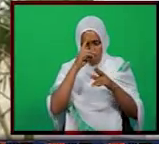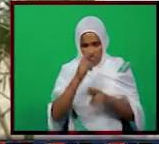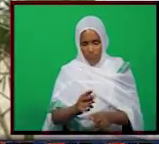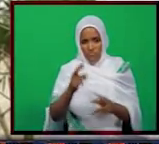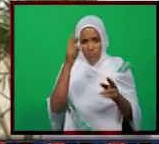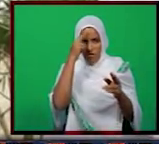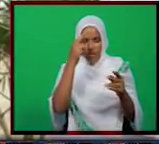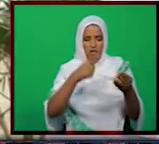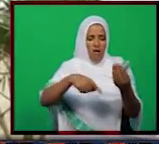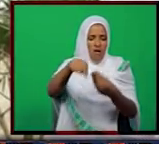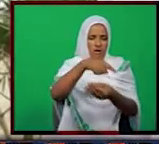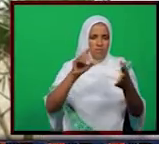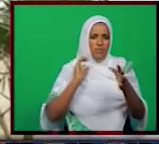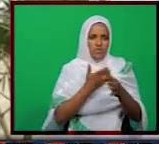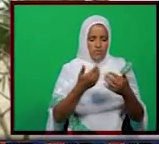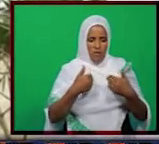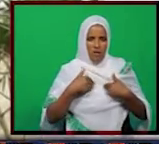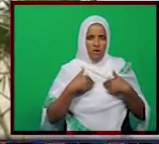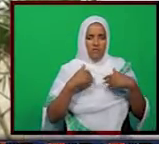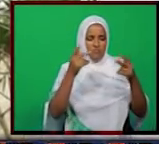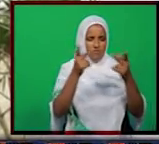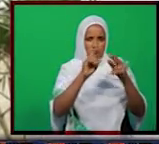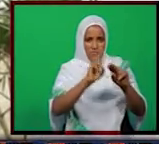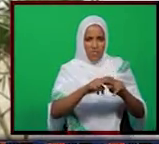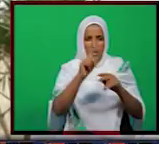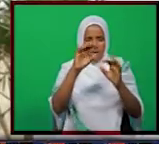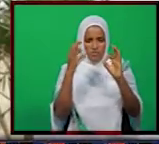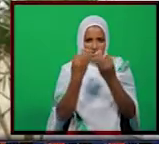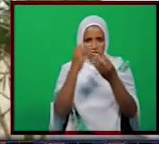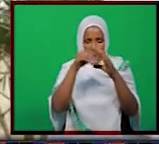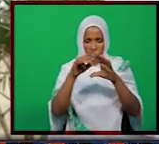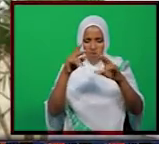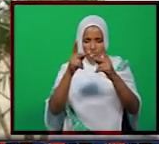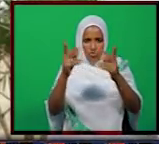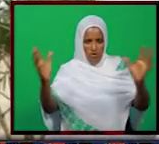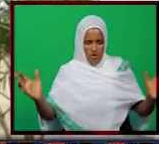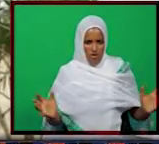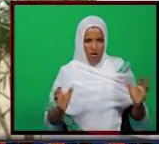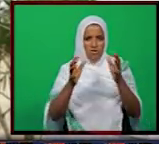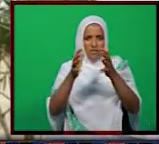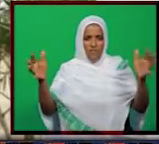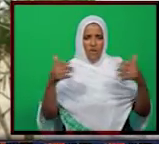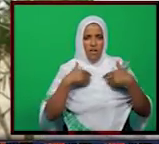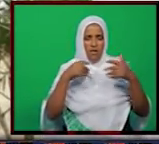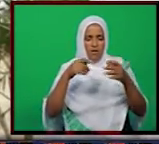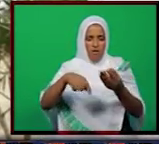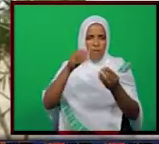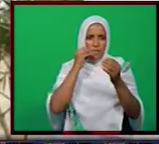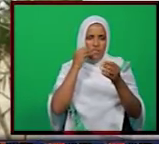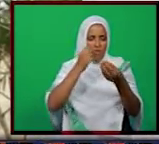ለማክበር በአካባቢያችን በነበረን አሰፋፈር ምክንያት በአንድ ቤተሰብ ውስጥ በአንድ ግቢ ውስጥ ሰፋ ያለ ቤተሰብ ባለበት